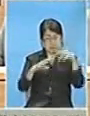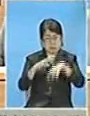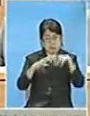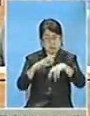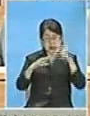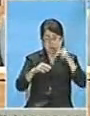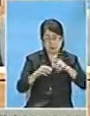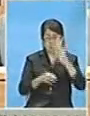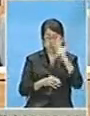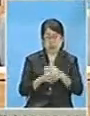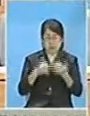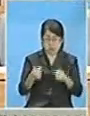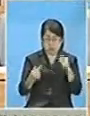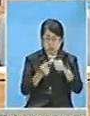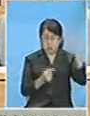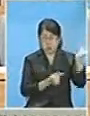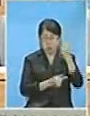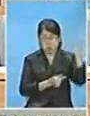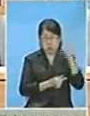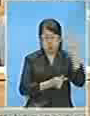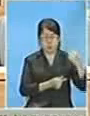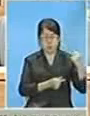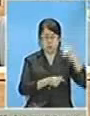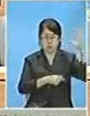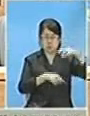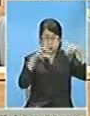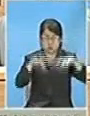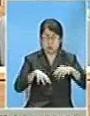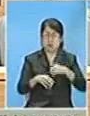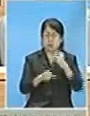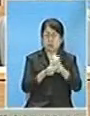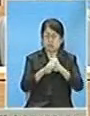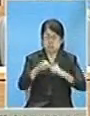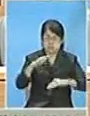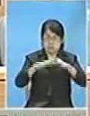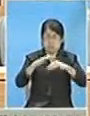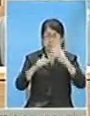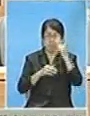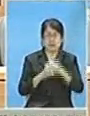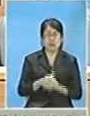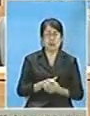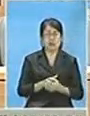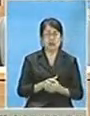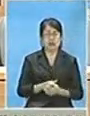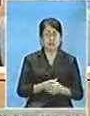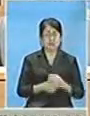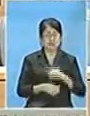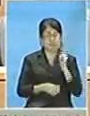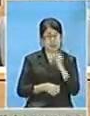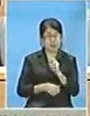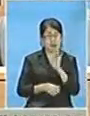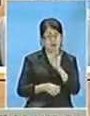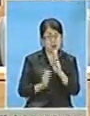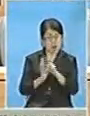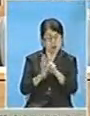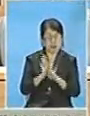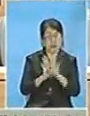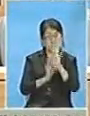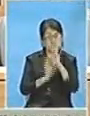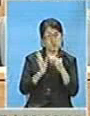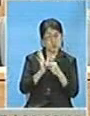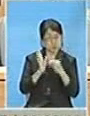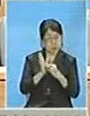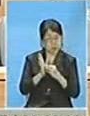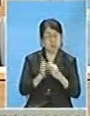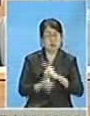จึงทำในช่วงที่มีพายุมากการสั่งการดังกล่าวเป็นไปตามระเบียบบริหารราชการเป็นหน้าที่ของข้าราชการประจำที่มีหน้าที่ในการดูแล